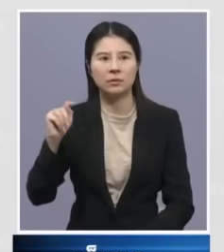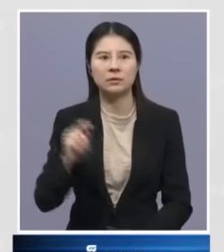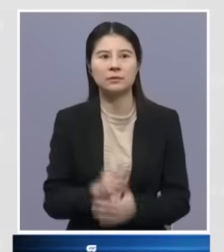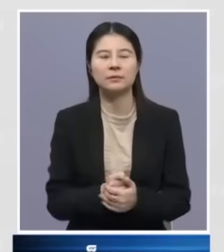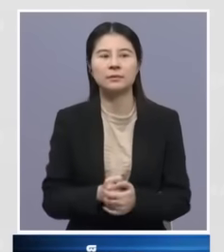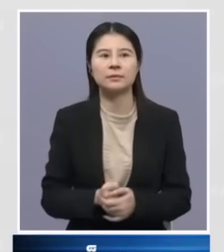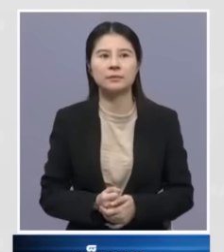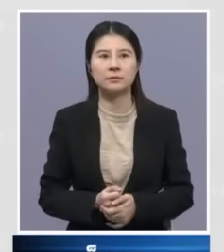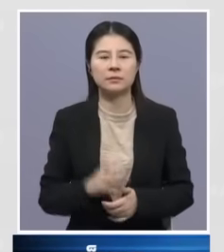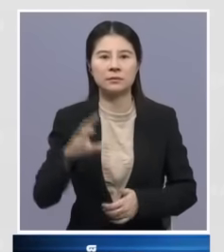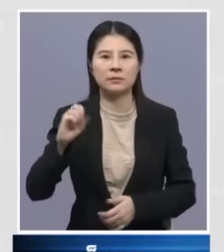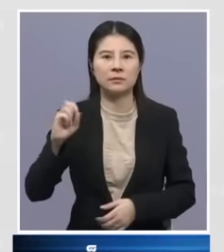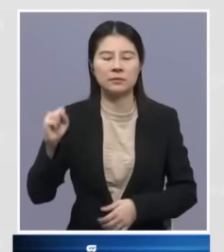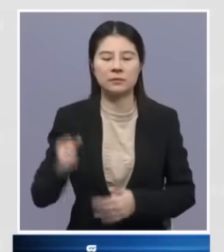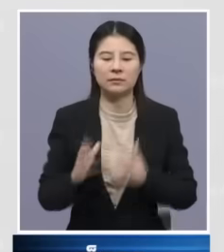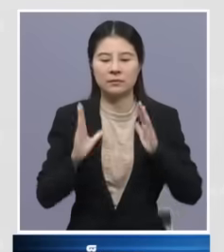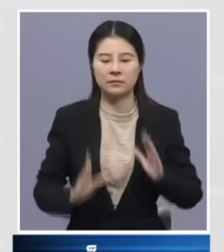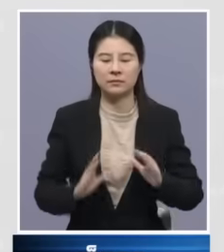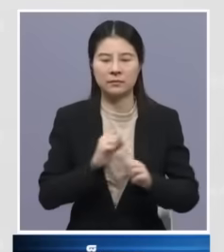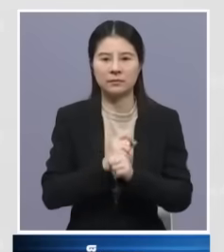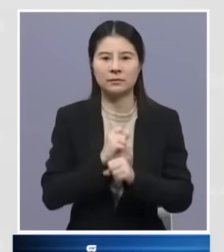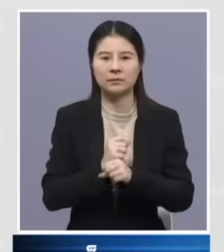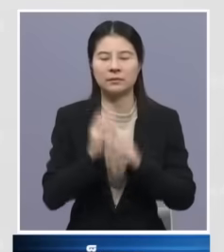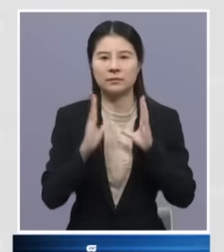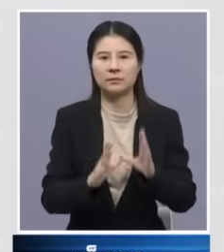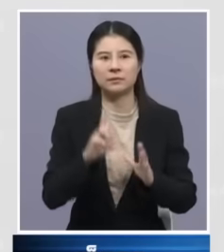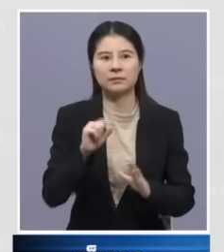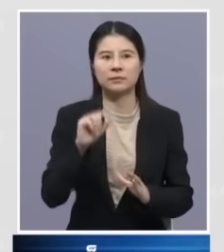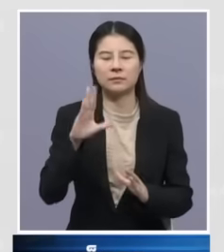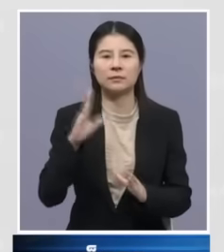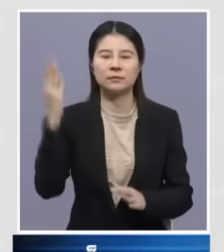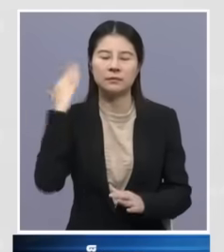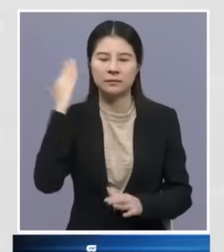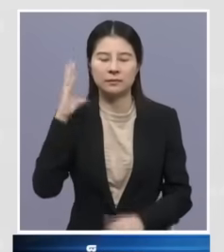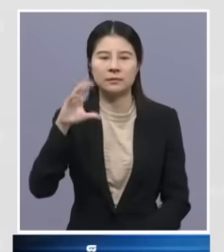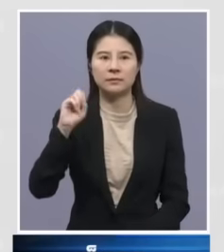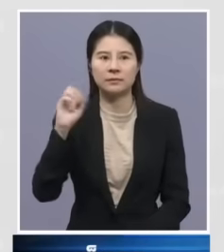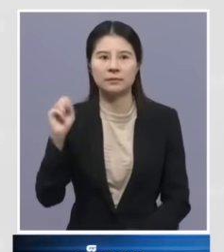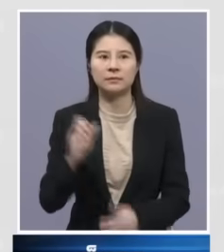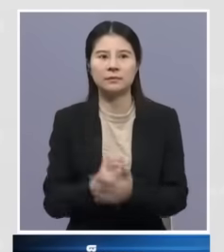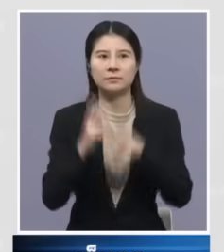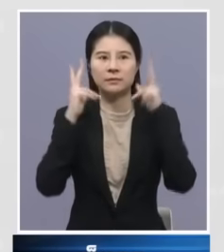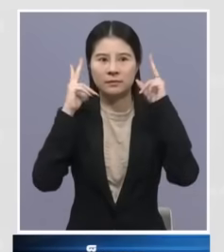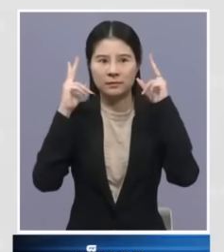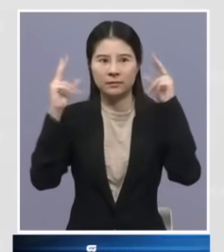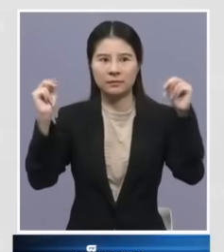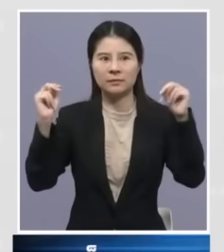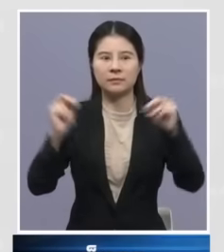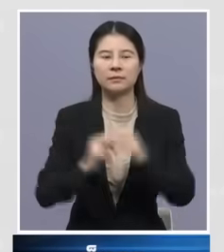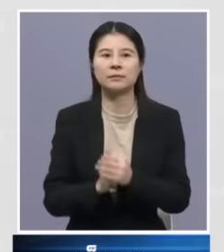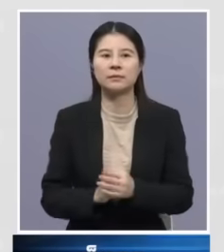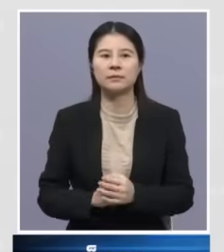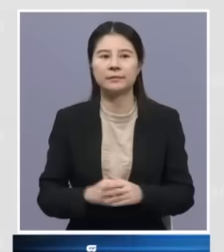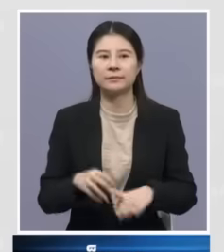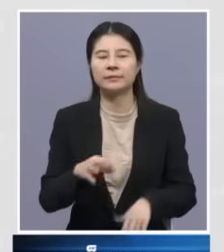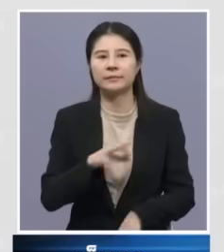รีสสชุดปัจจุบัน25คนนะฮะอดีตสสนะครับนายกองค์การบริหารส่วนจังหวัดอดีตส